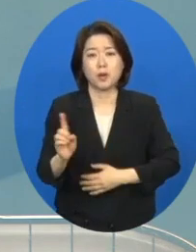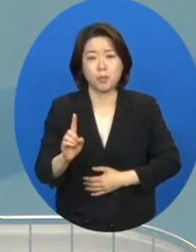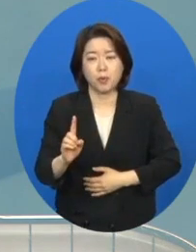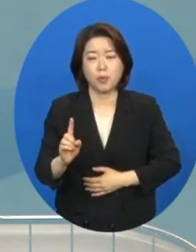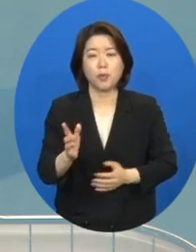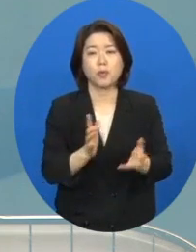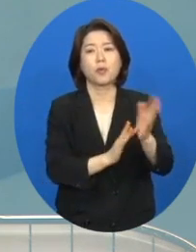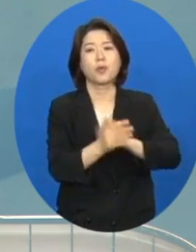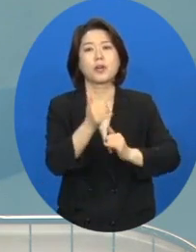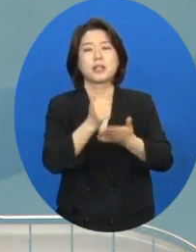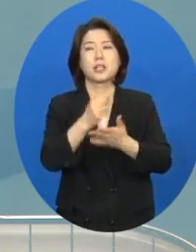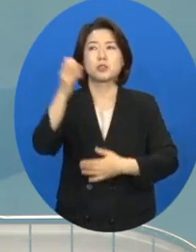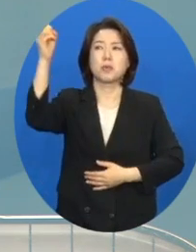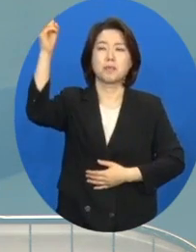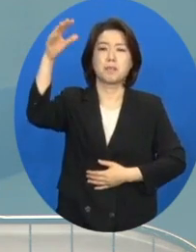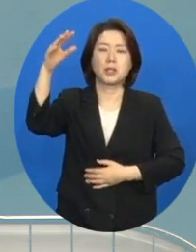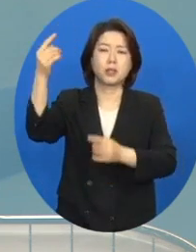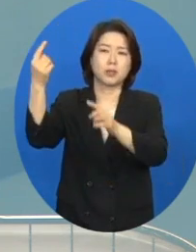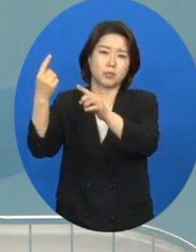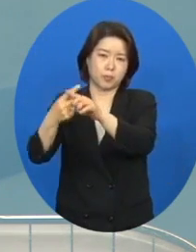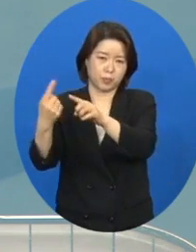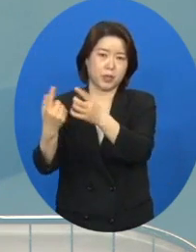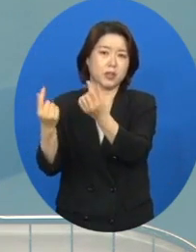예수님이 빛이셨기 때문입니다.